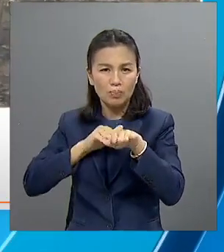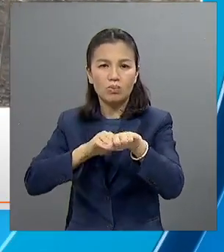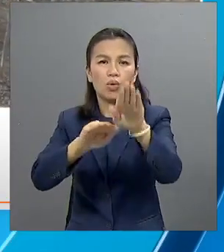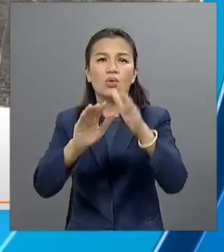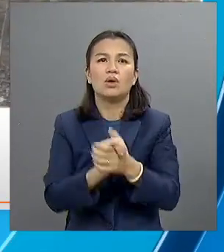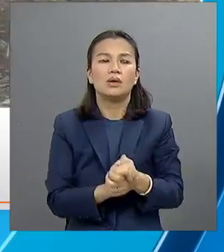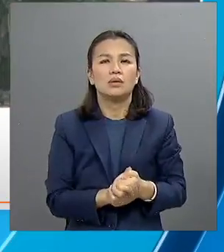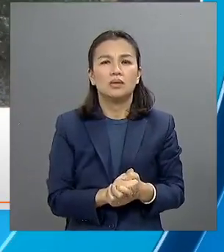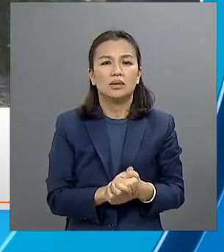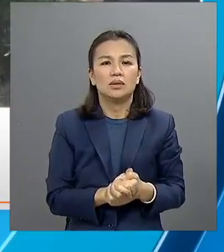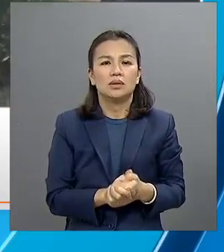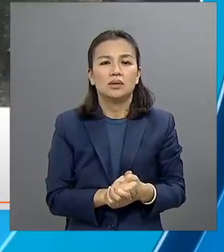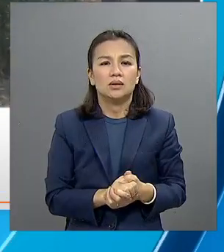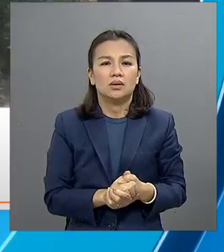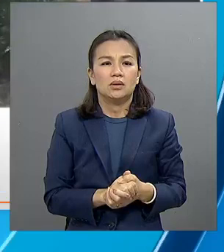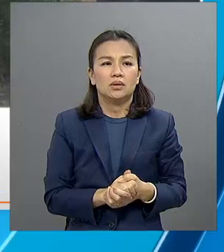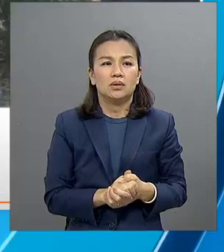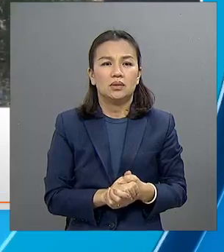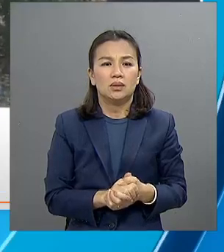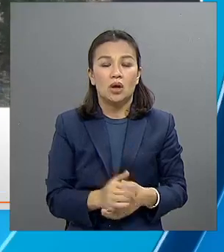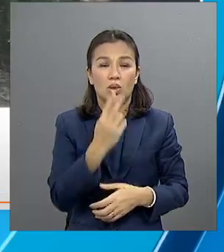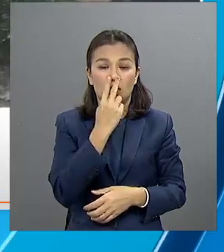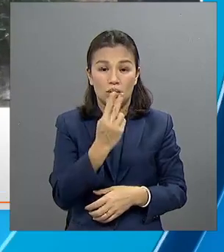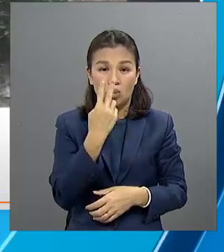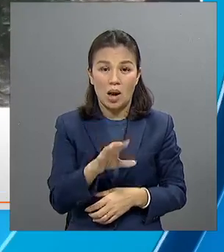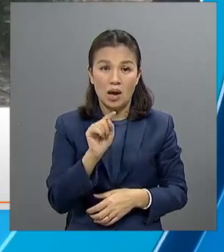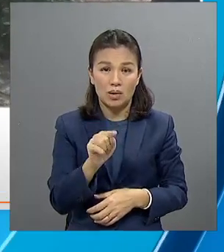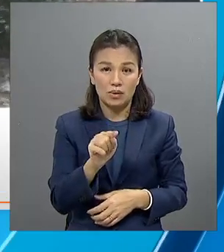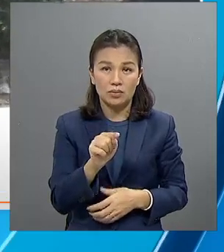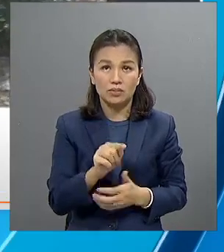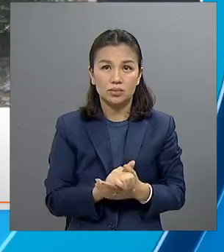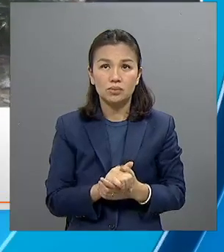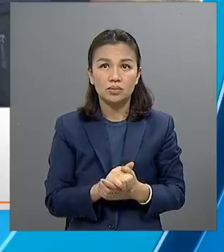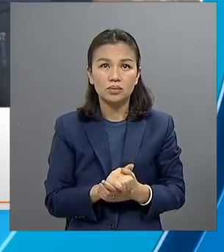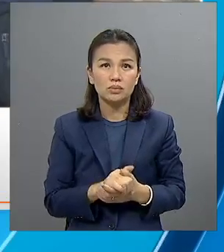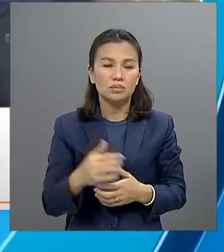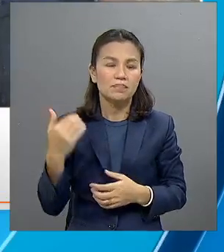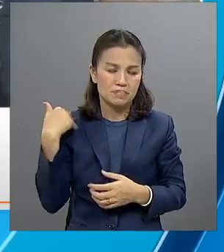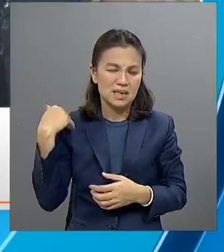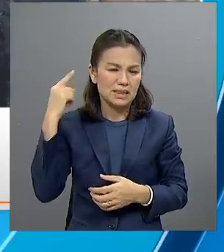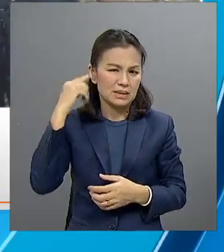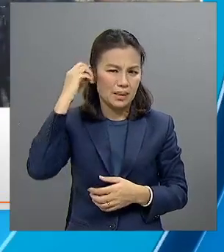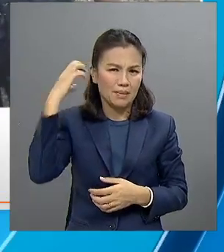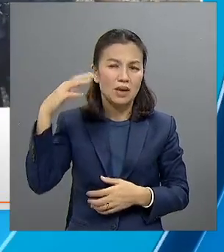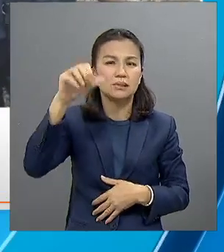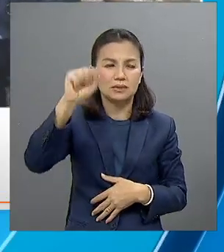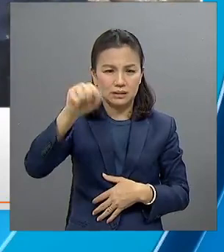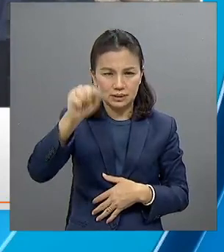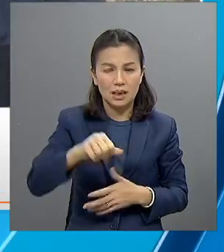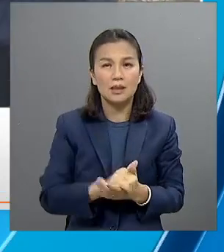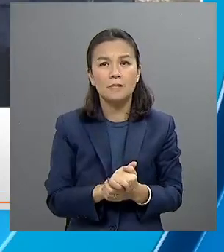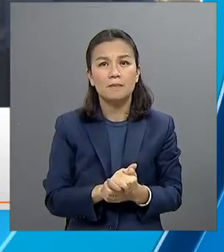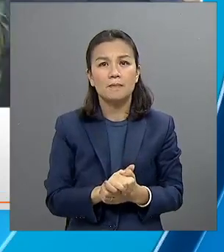นะครับซึ่งตรงนี้เนี่ยเข้าไปดูแล้วเนี่ยถ้าก็เพราะว่ามันก็มีเสียงนะครับมีเสียงดังจริงตรงนี้เนี่ยก็คุยกันเบื้องต้นนะ